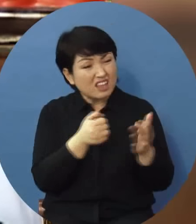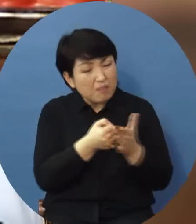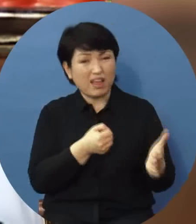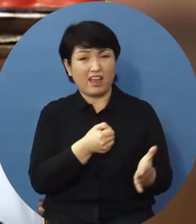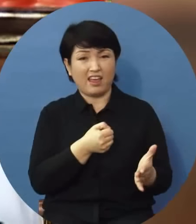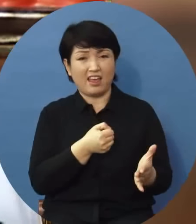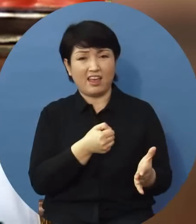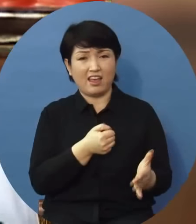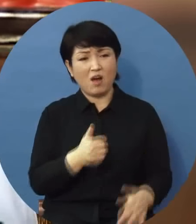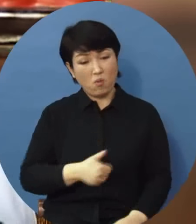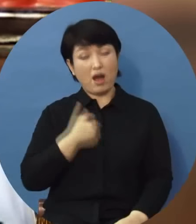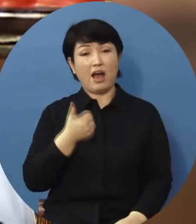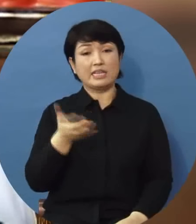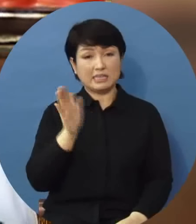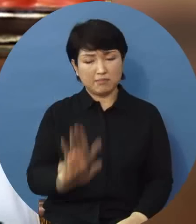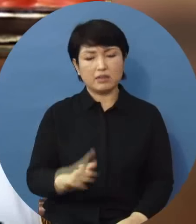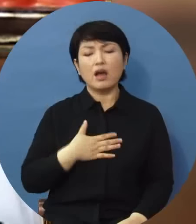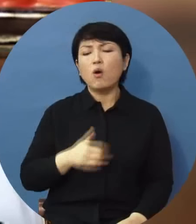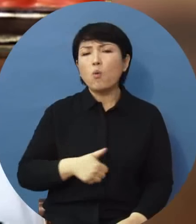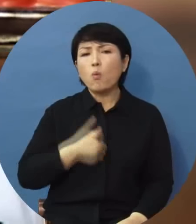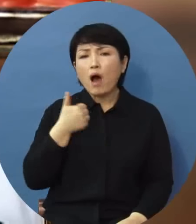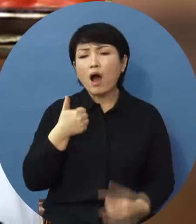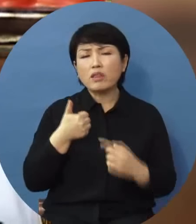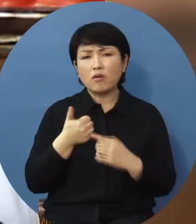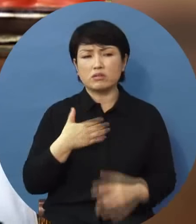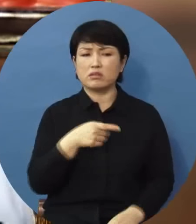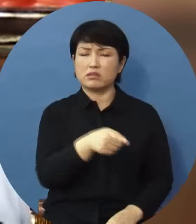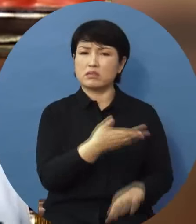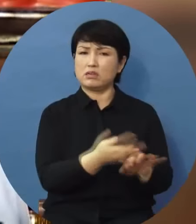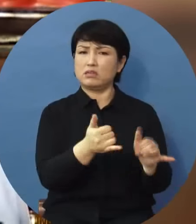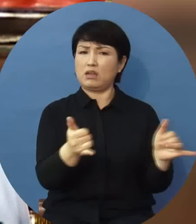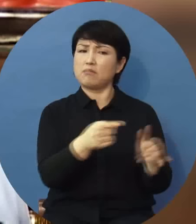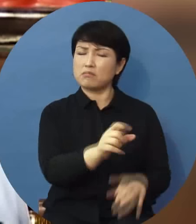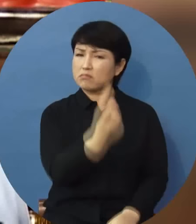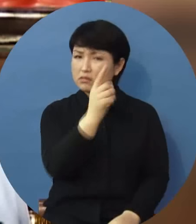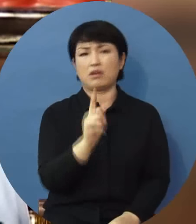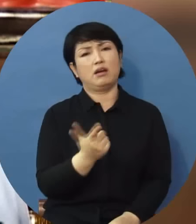너 때문에 내가 화가 난다고 하지만 화가 일어나는 것은 상대편 때문이 아니에요.